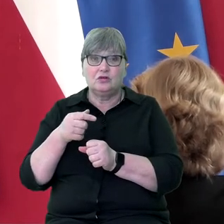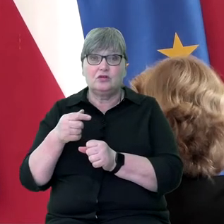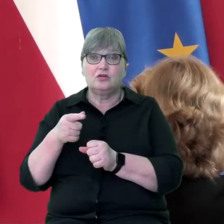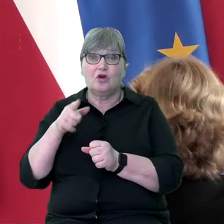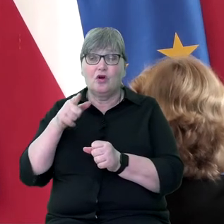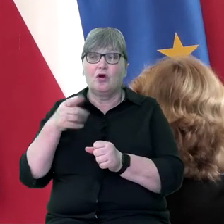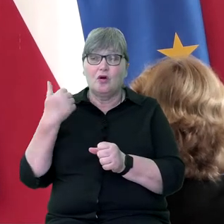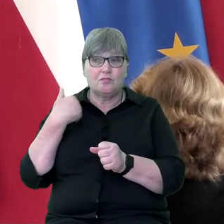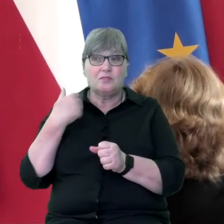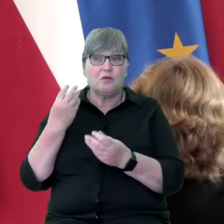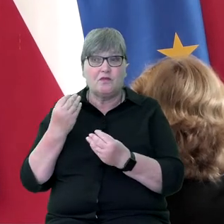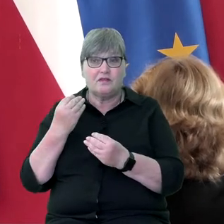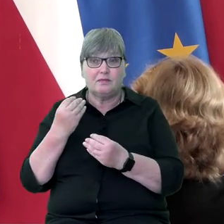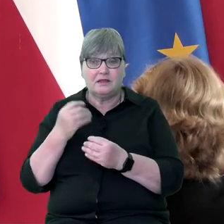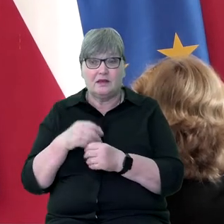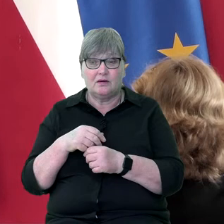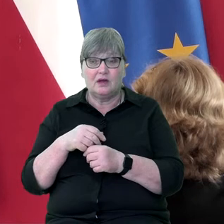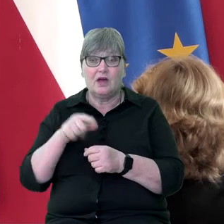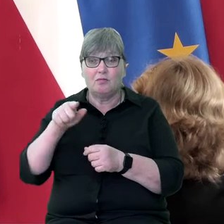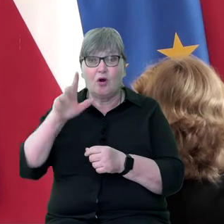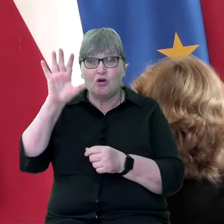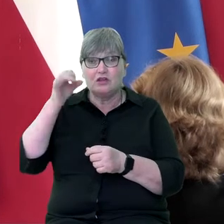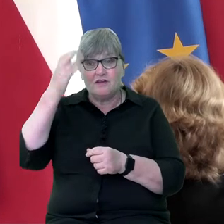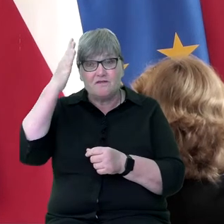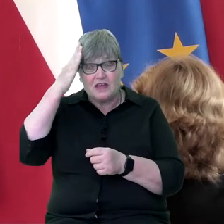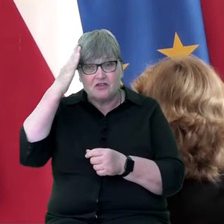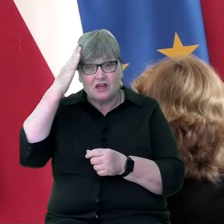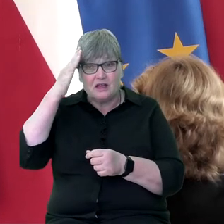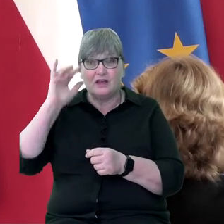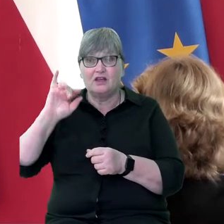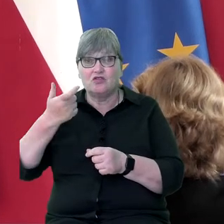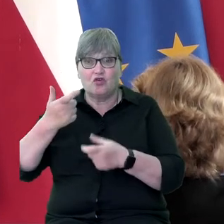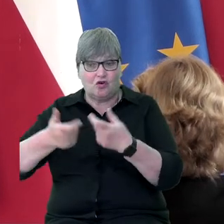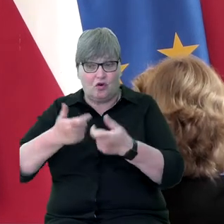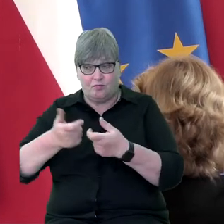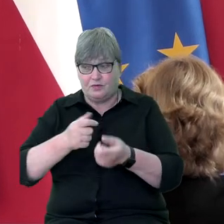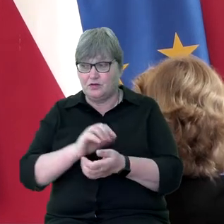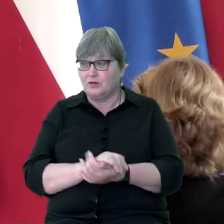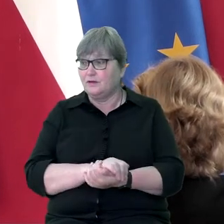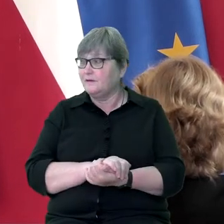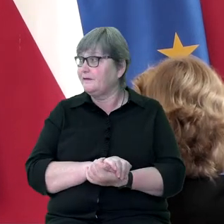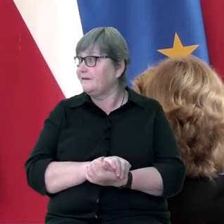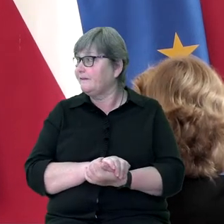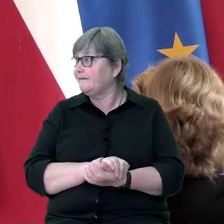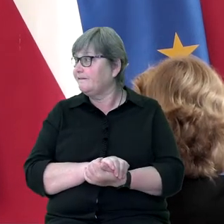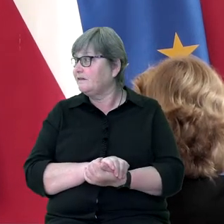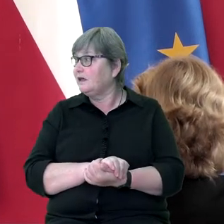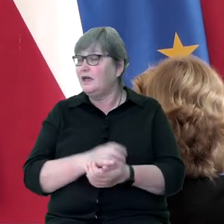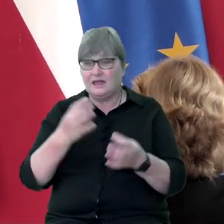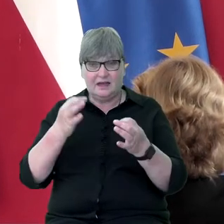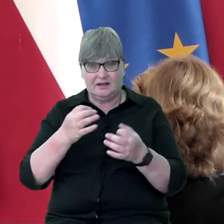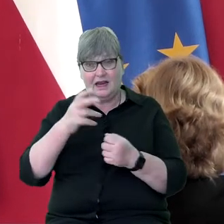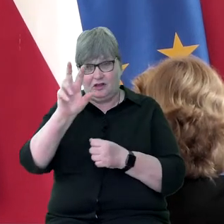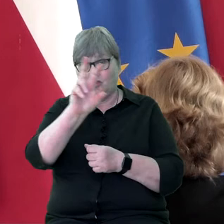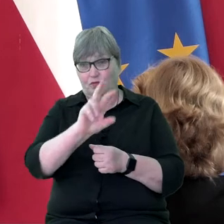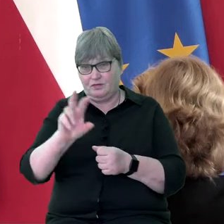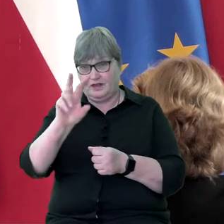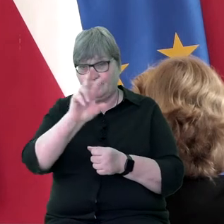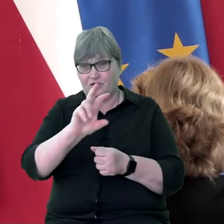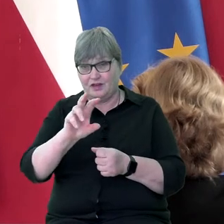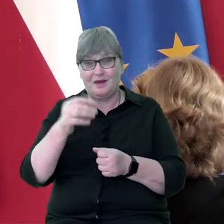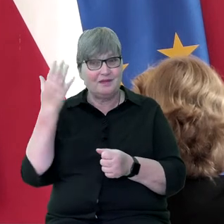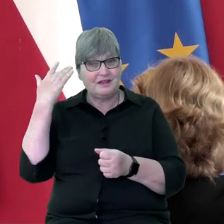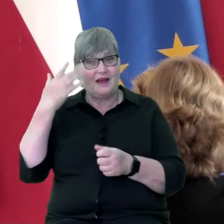tego środowiska, no to z takiej długiej perspektywy czasu no należy uznać też